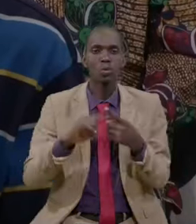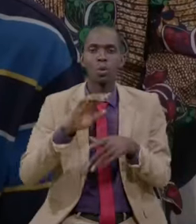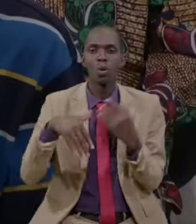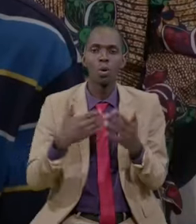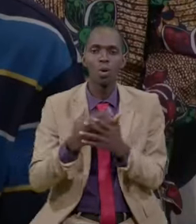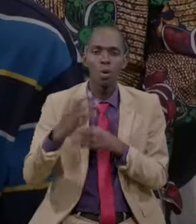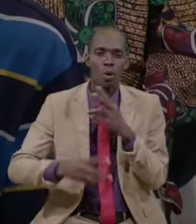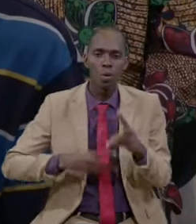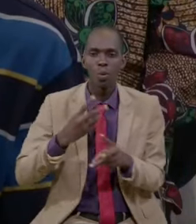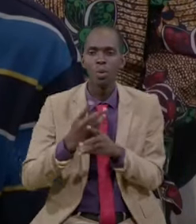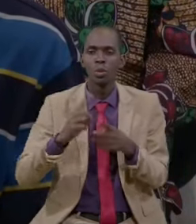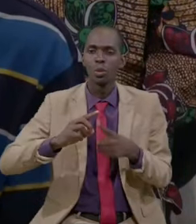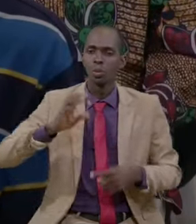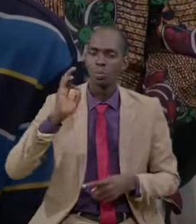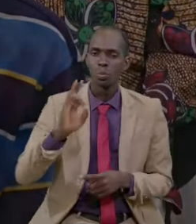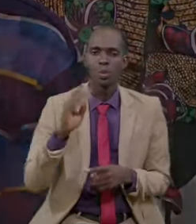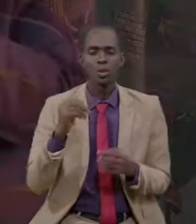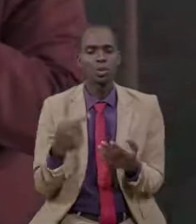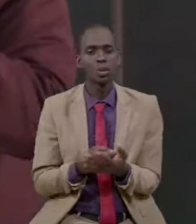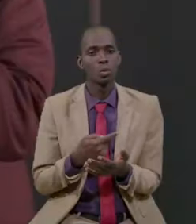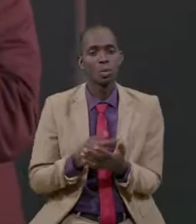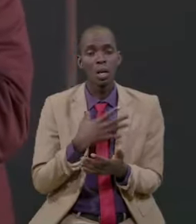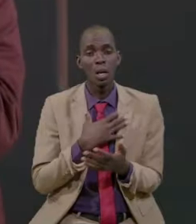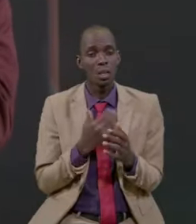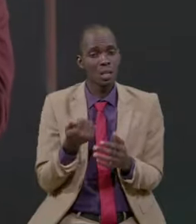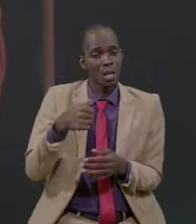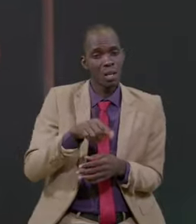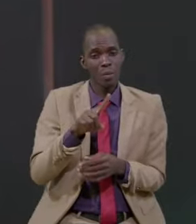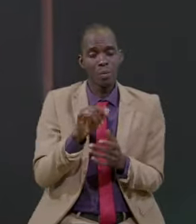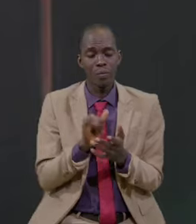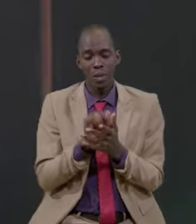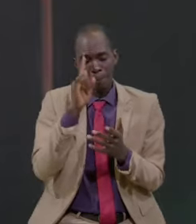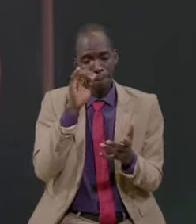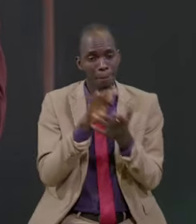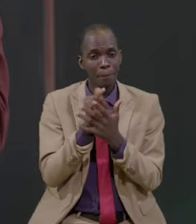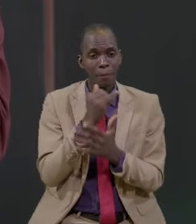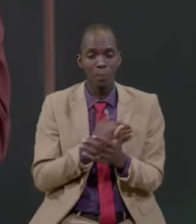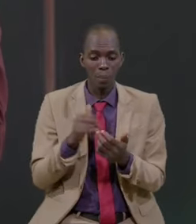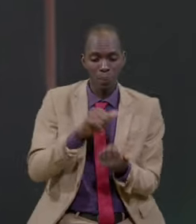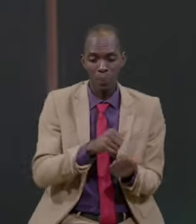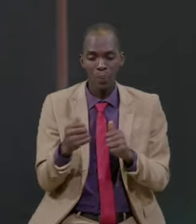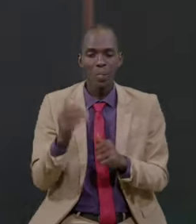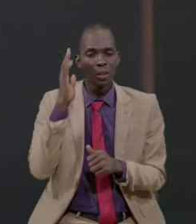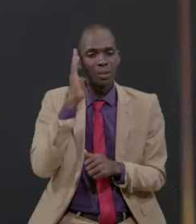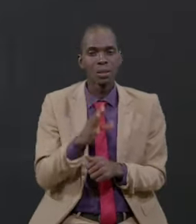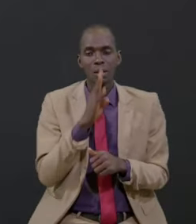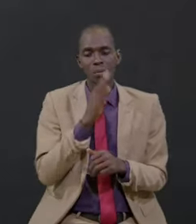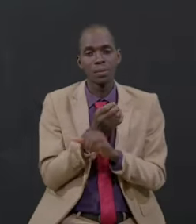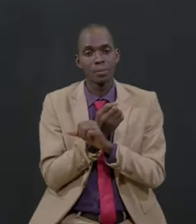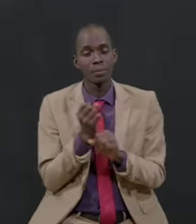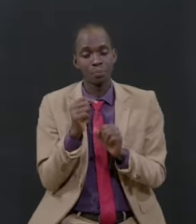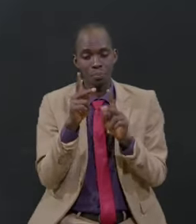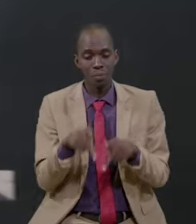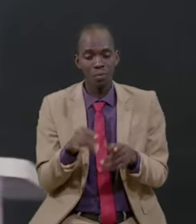la création. Celui qui croira en moi et qui est baptisé sera sauvé. Celui qui ne croira